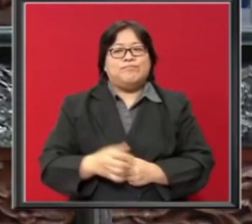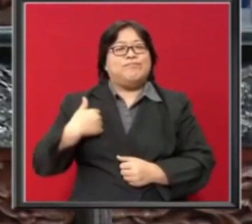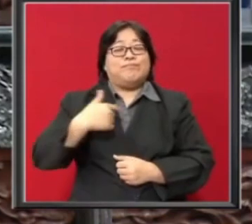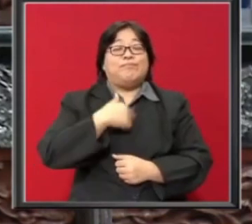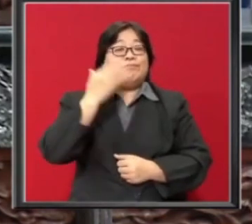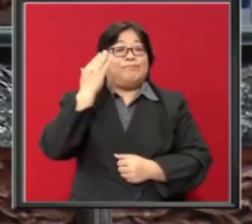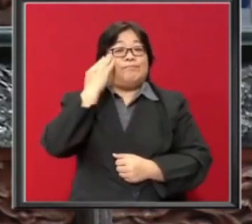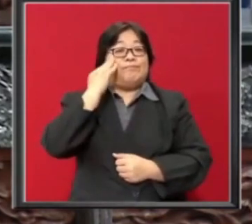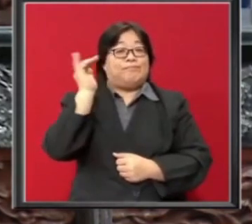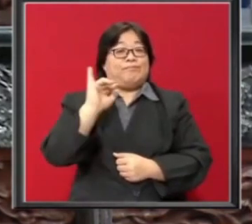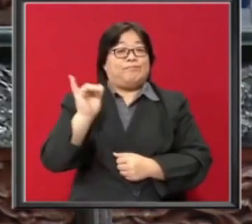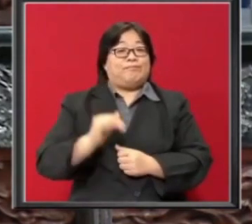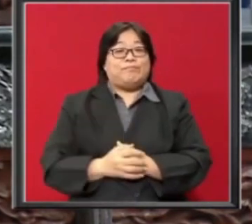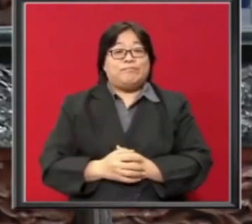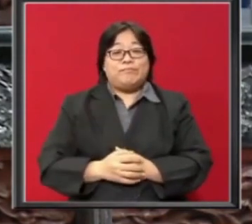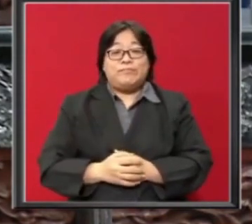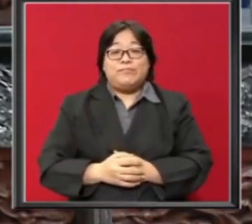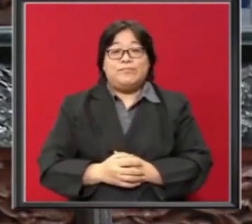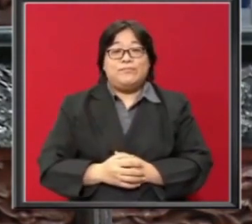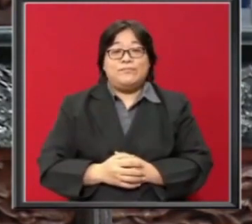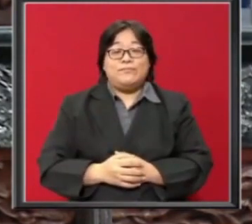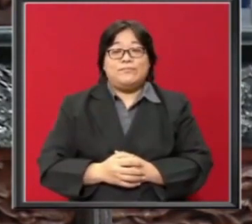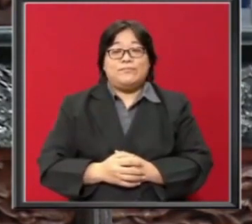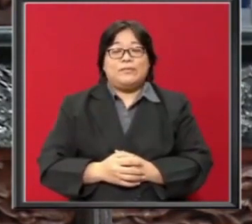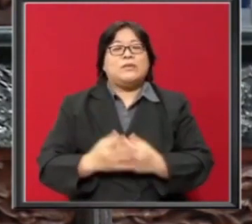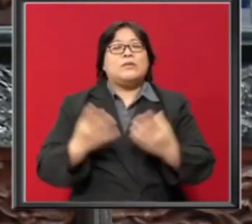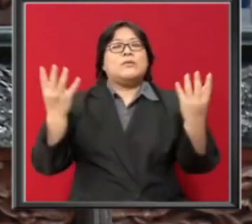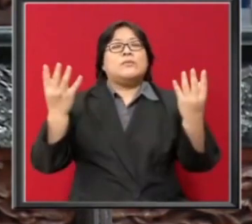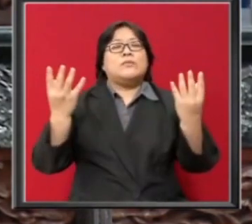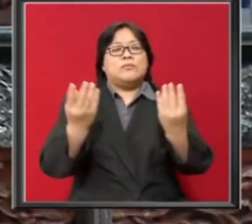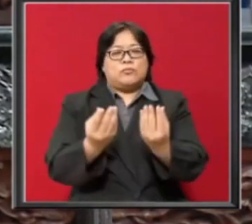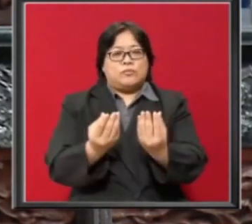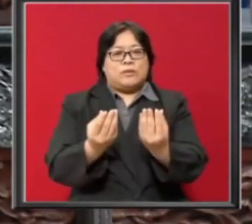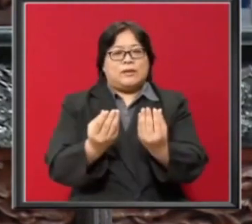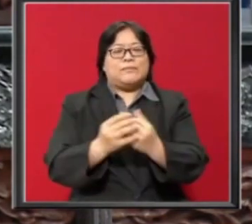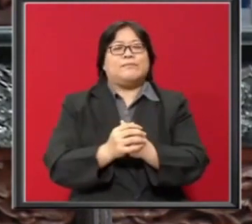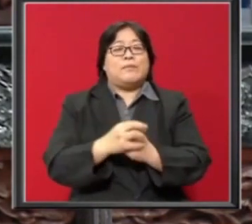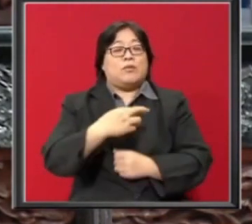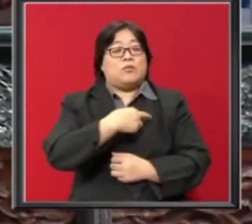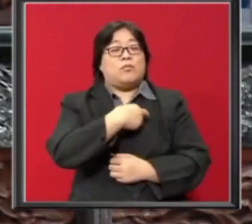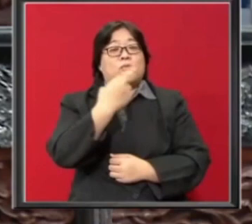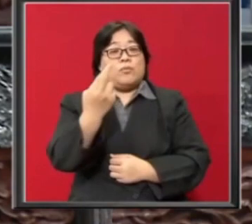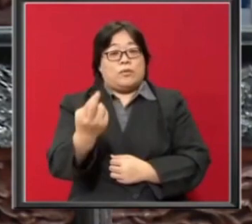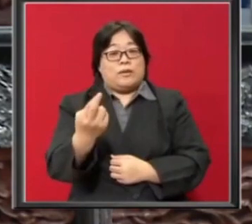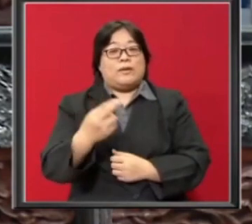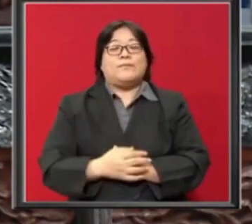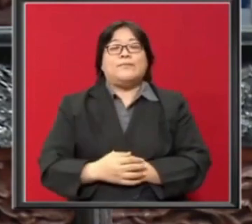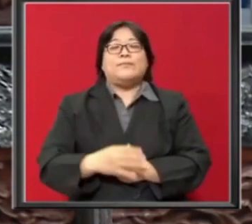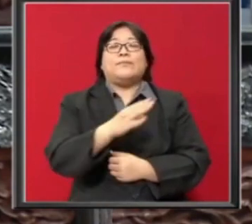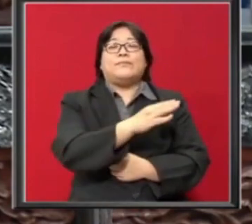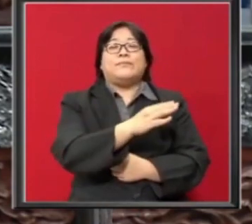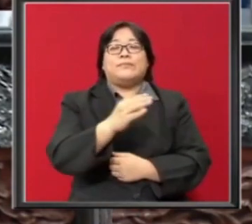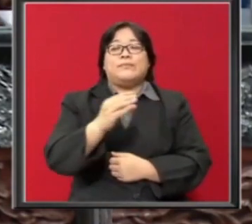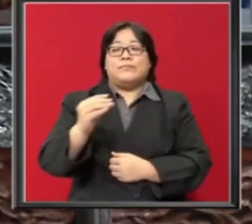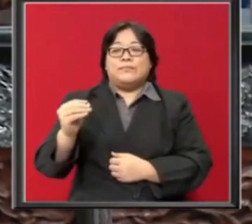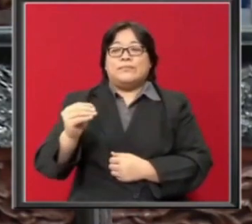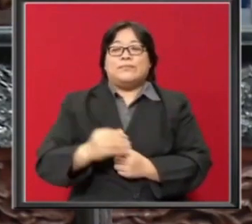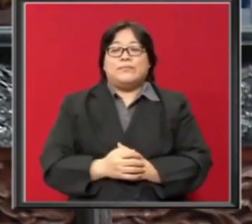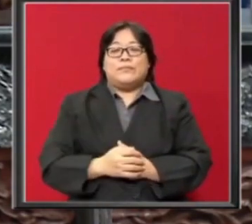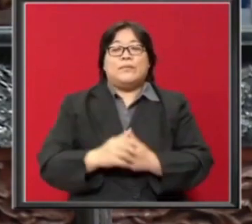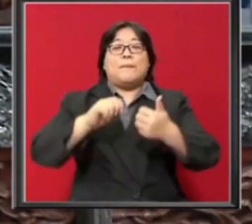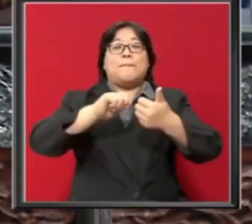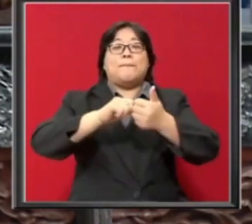Ayo kita tahun juga bahwa pengucapan kerugian dan juga